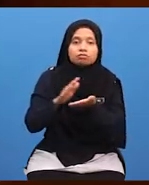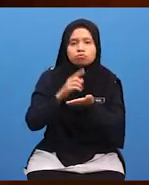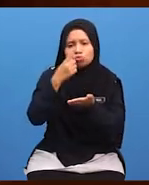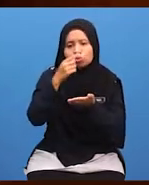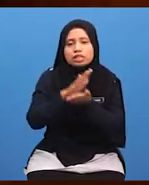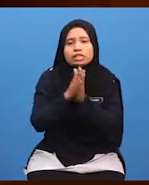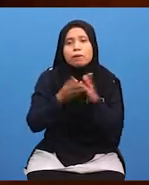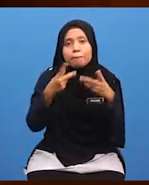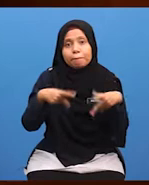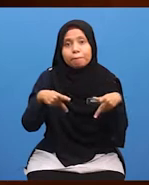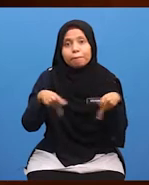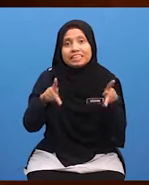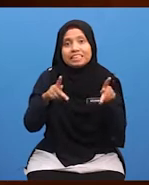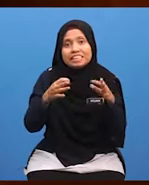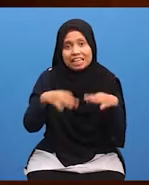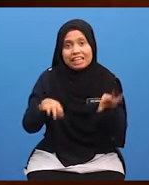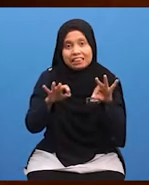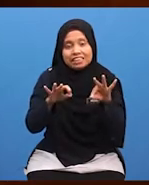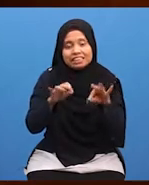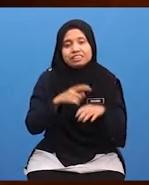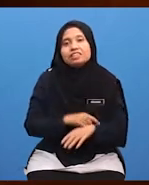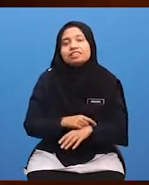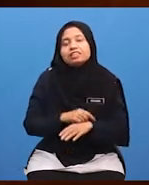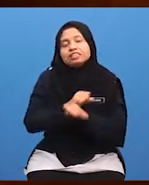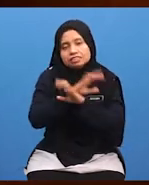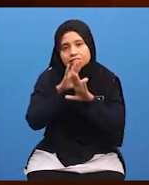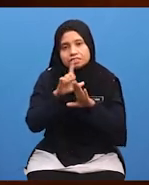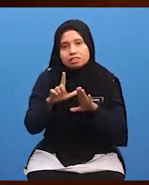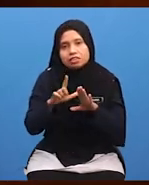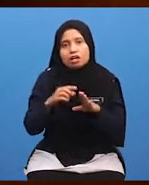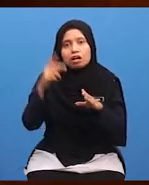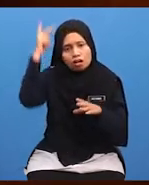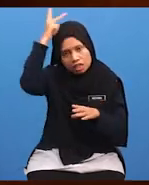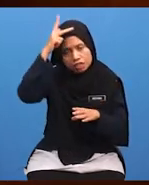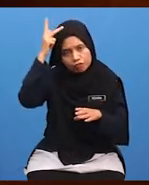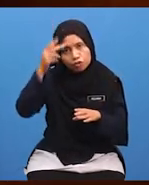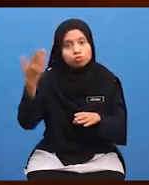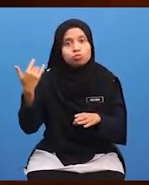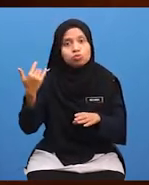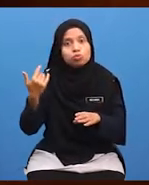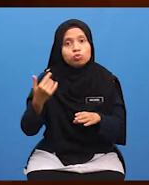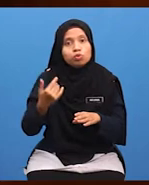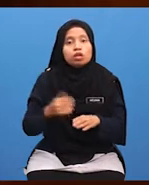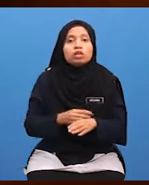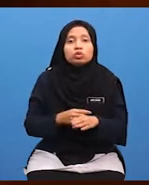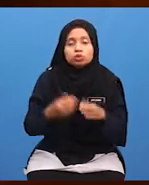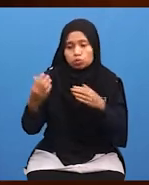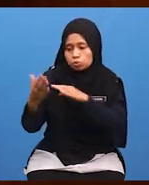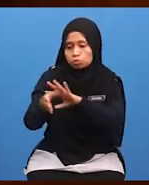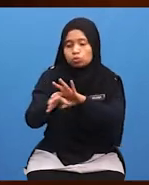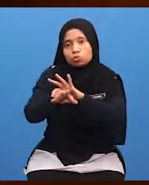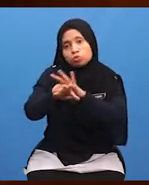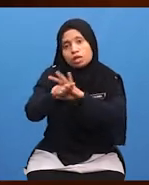pemerintah dengan dibayar gaji. Jadi jelaslah di sini khalifah pada zaman Bani Umayyah merupakan tulang